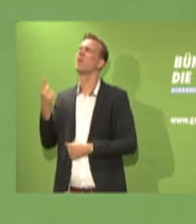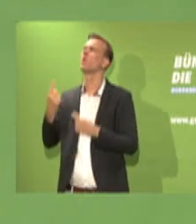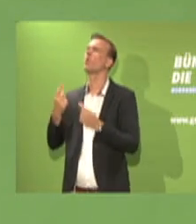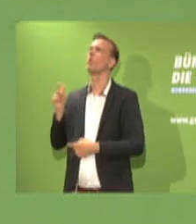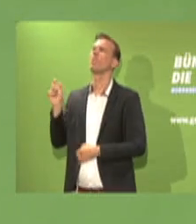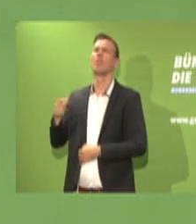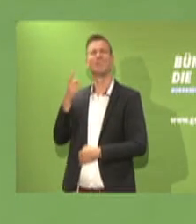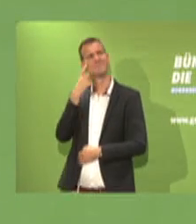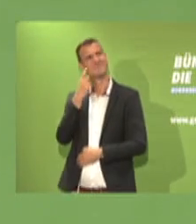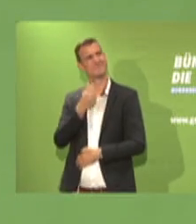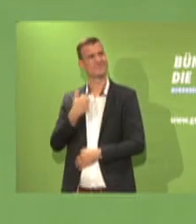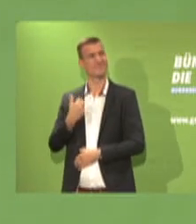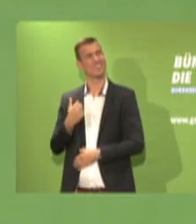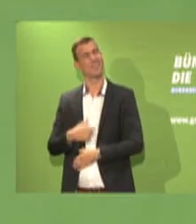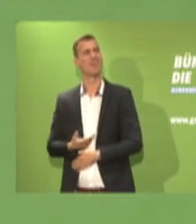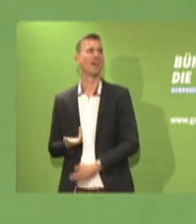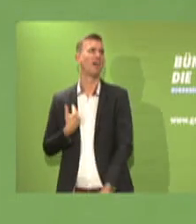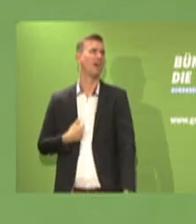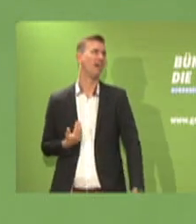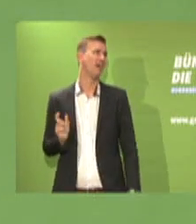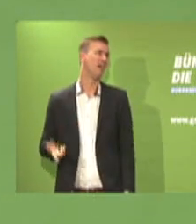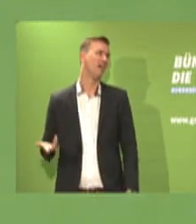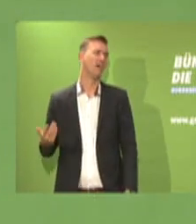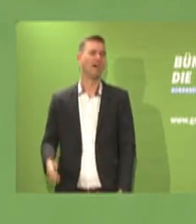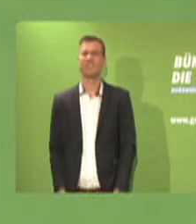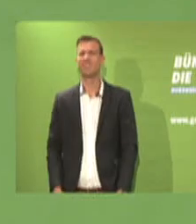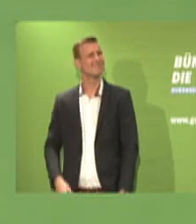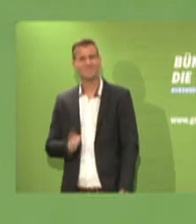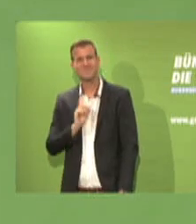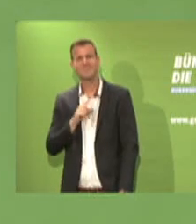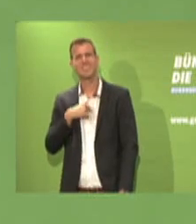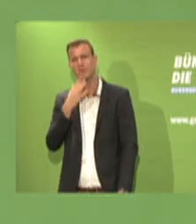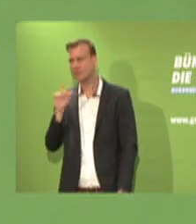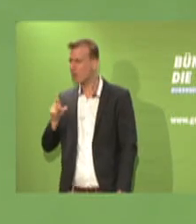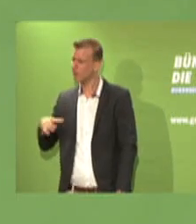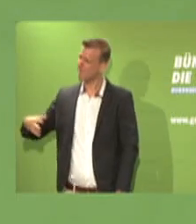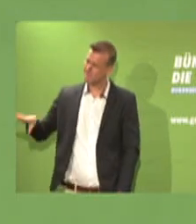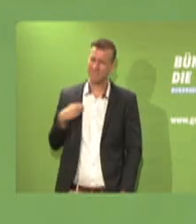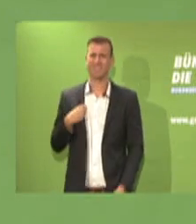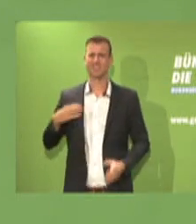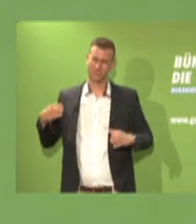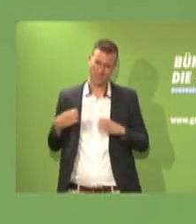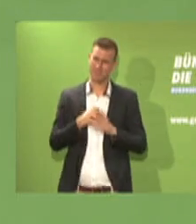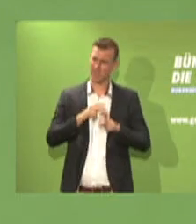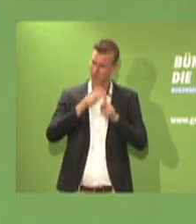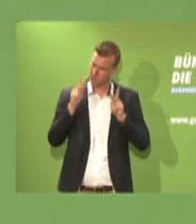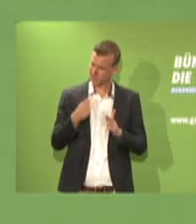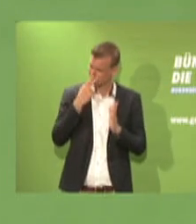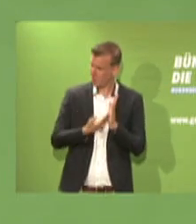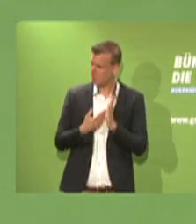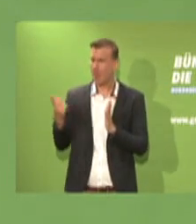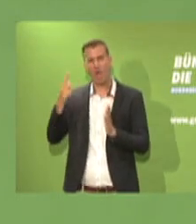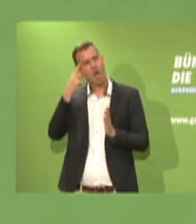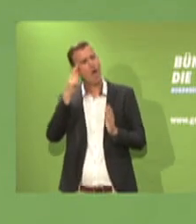Grünen, angesehen werden, sondern ich will auch die Leute mitnehmen und überzeugen von dem, was wir an Konzepten haben. Und